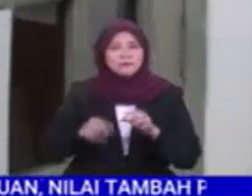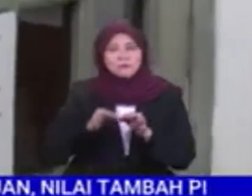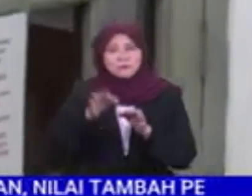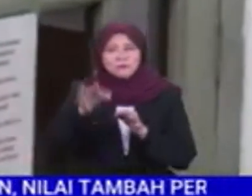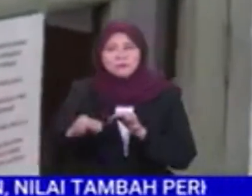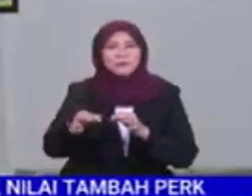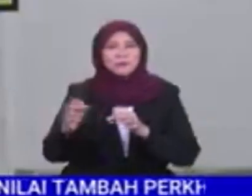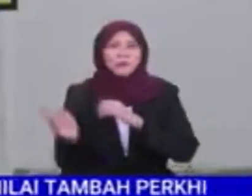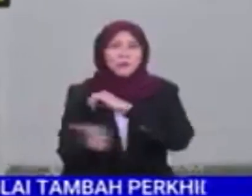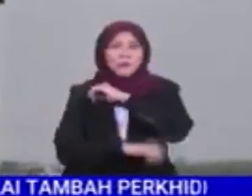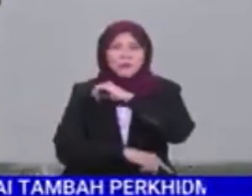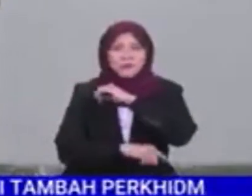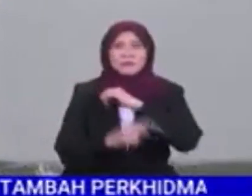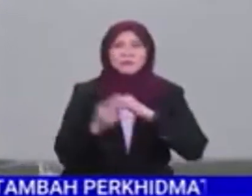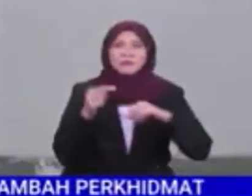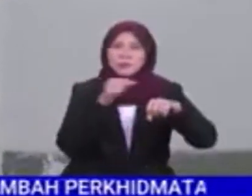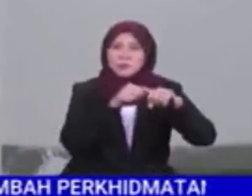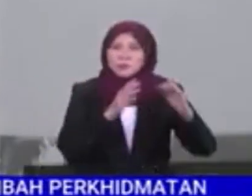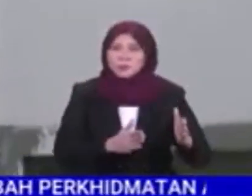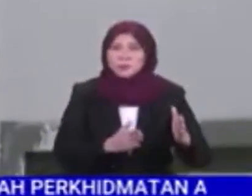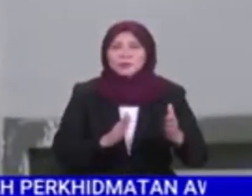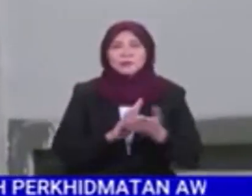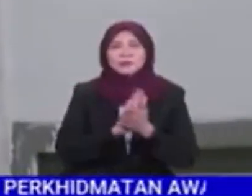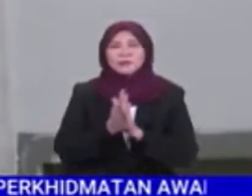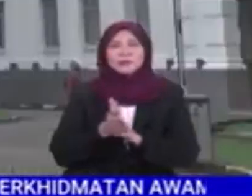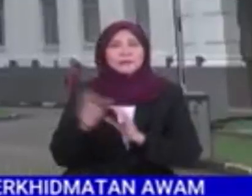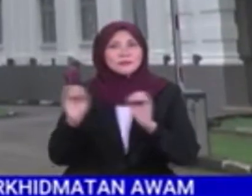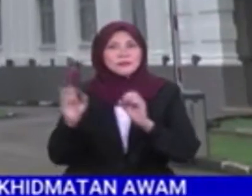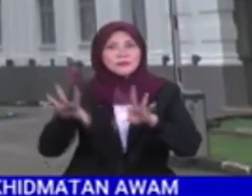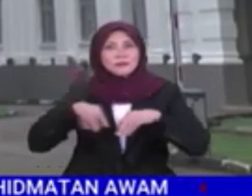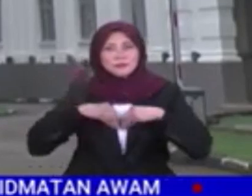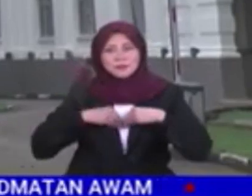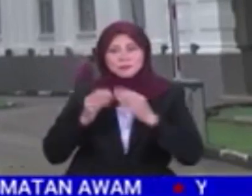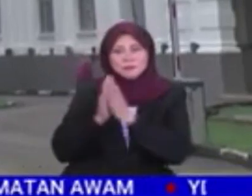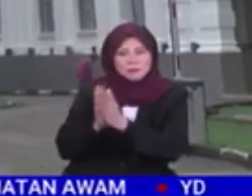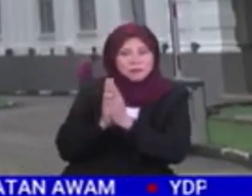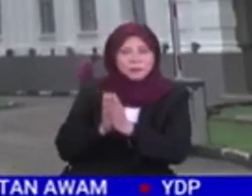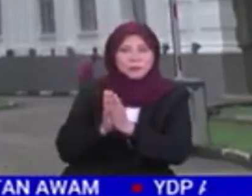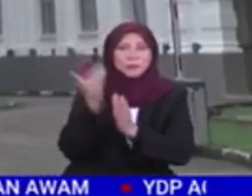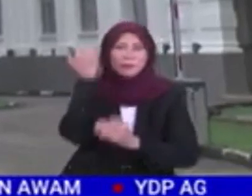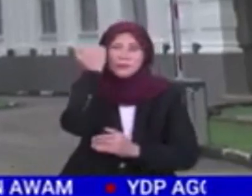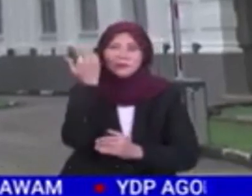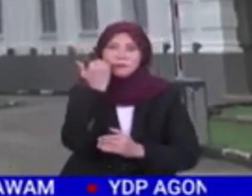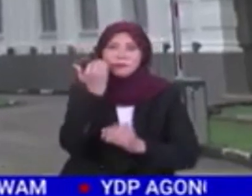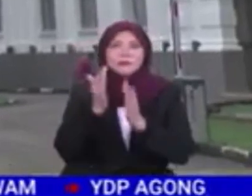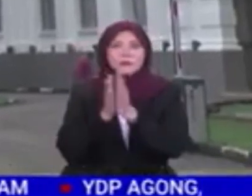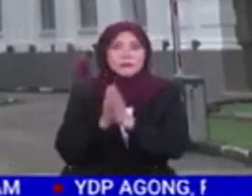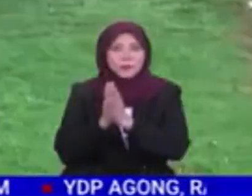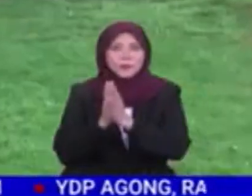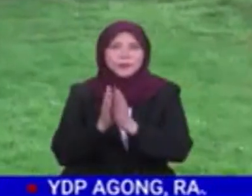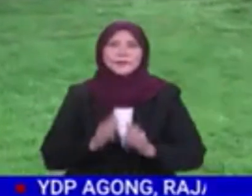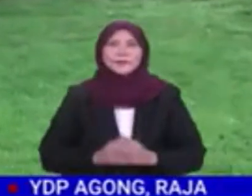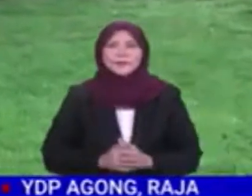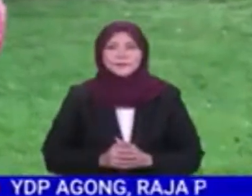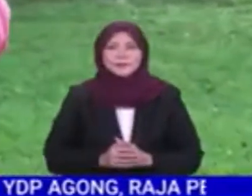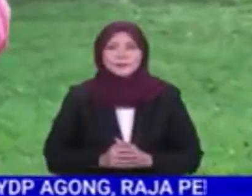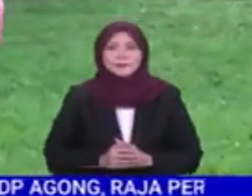pelaksanaan hukuman terhadap responden selagi tidak menerima kebenaran merayu oleh Mahkamah rayuan hai hai